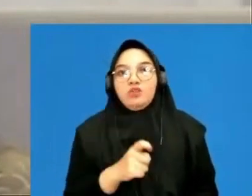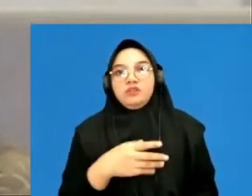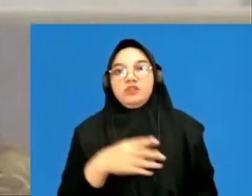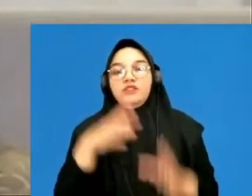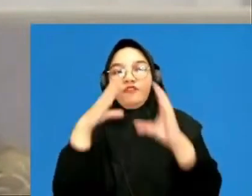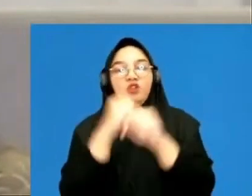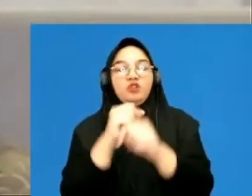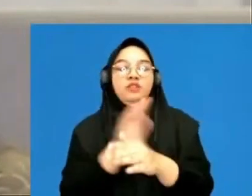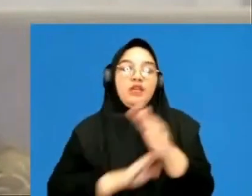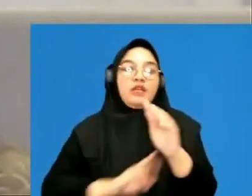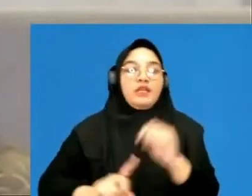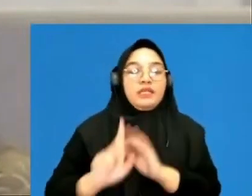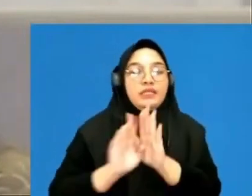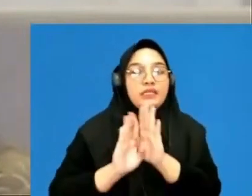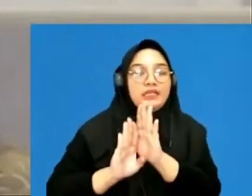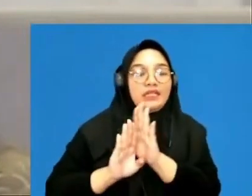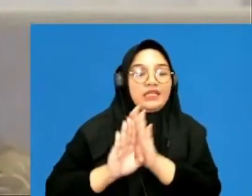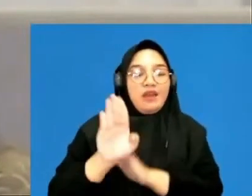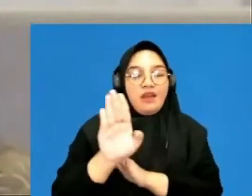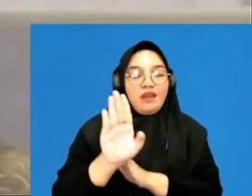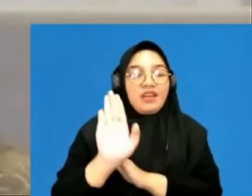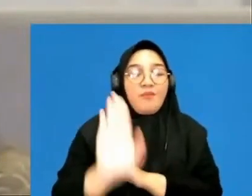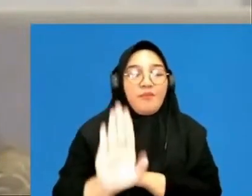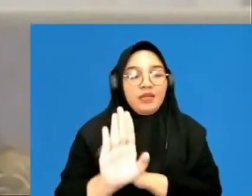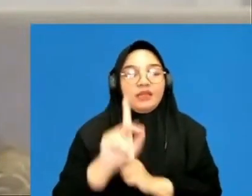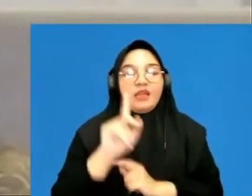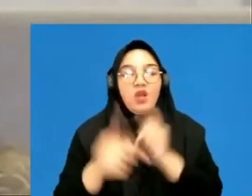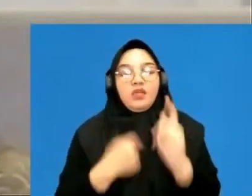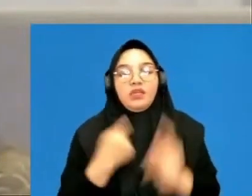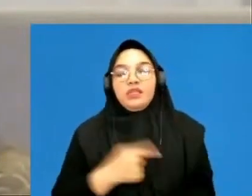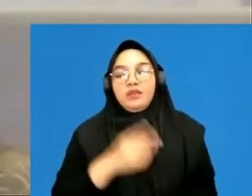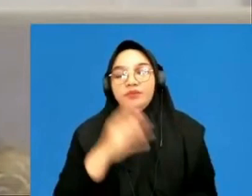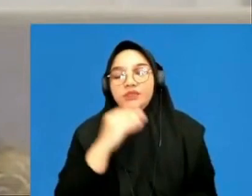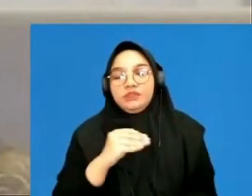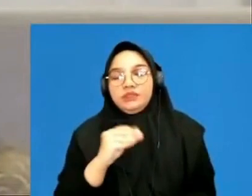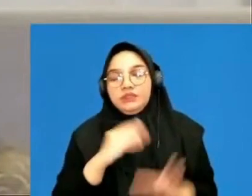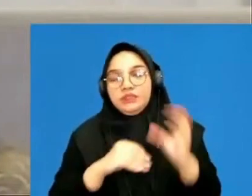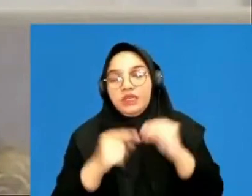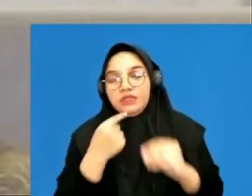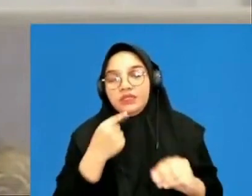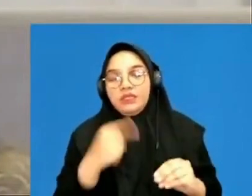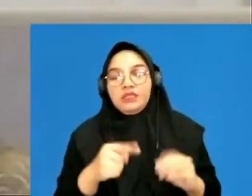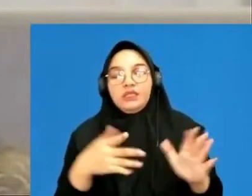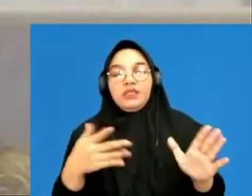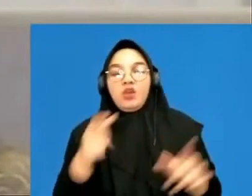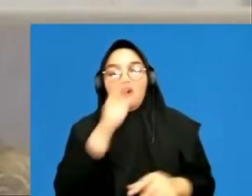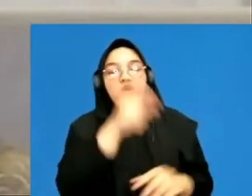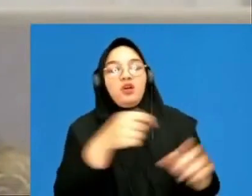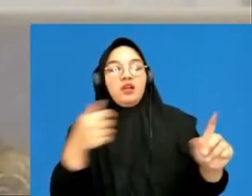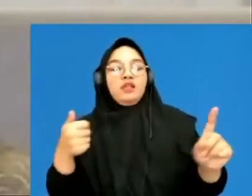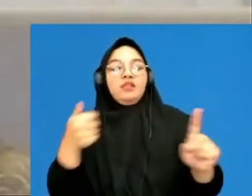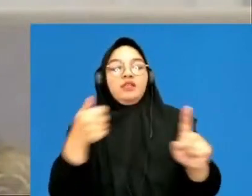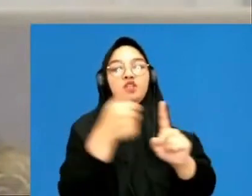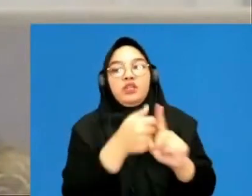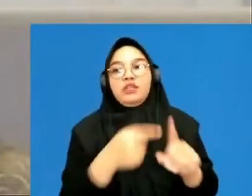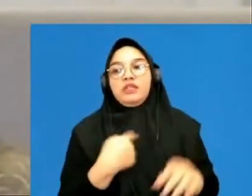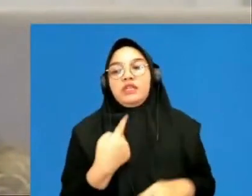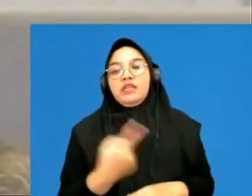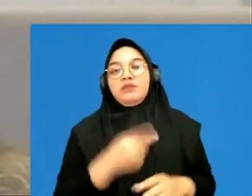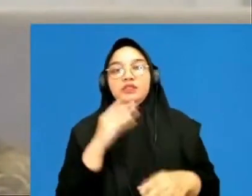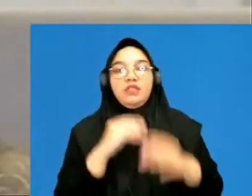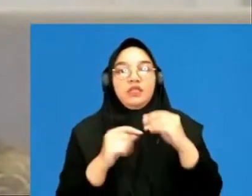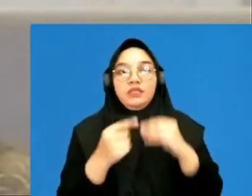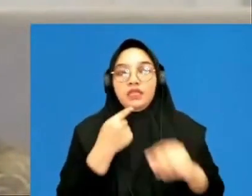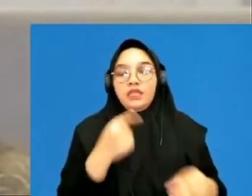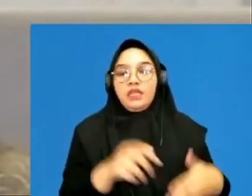kalau kita bicara model kita bicara panutan kita bicara kepemimpinan bicara